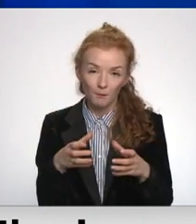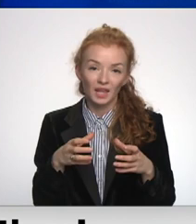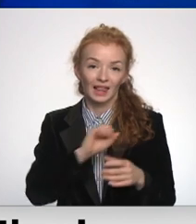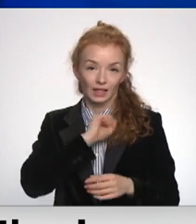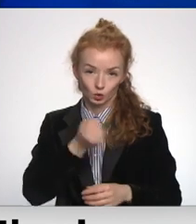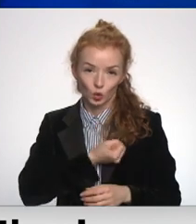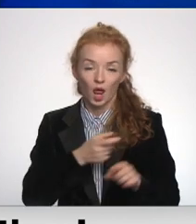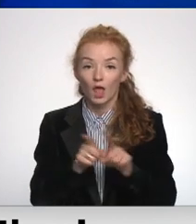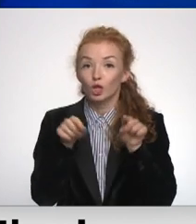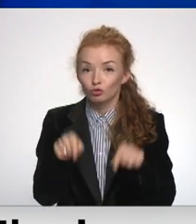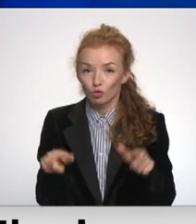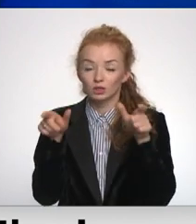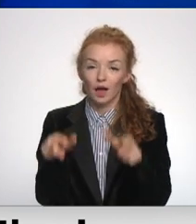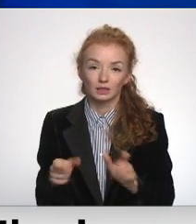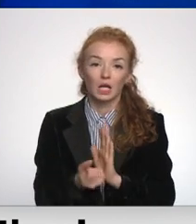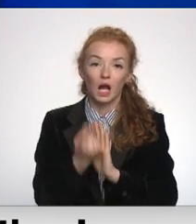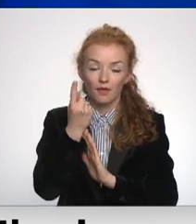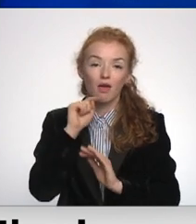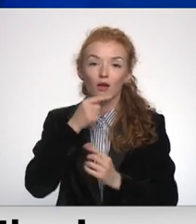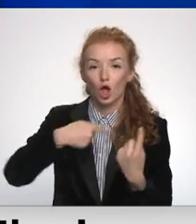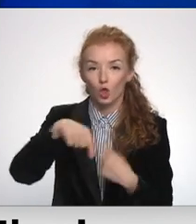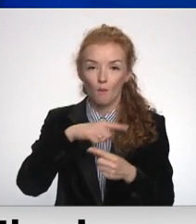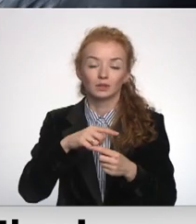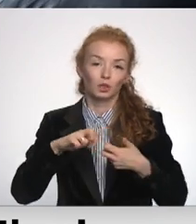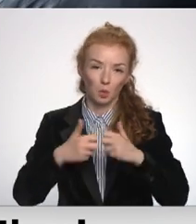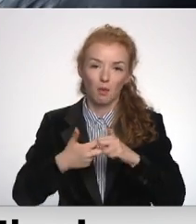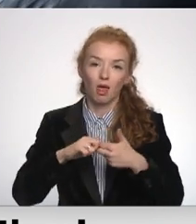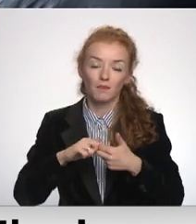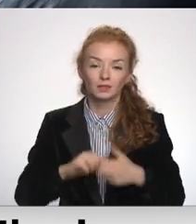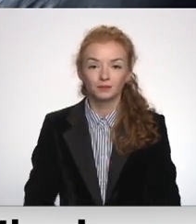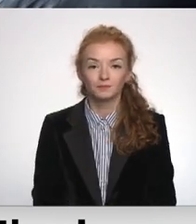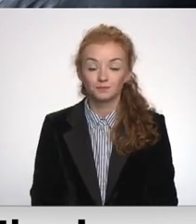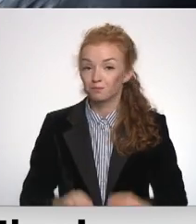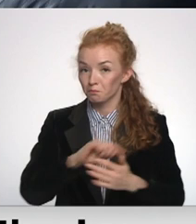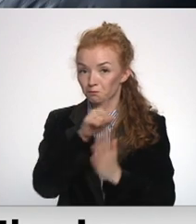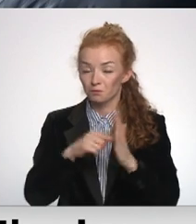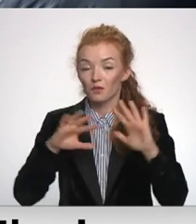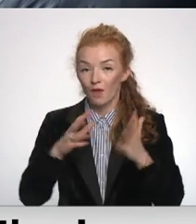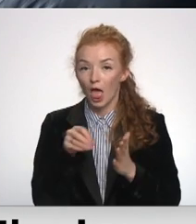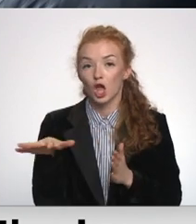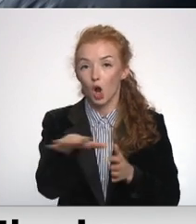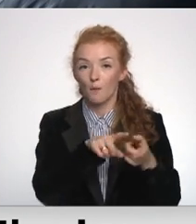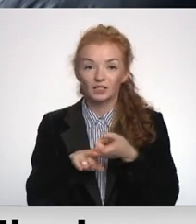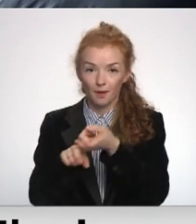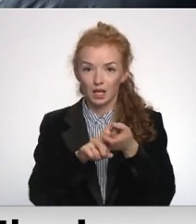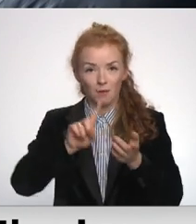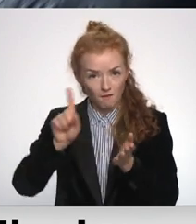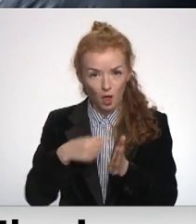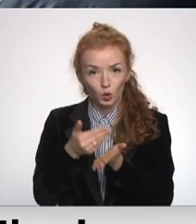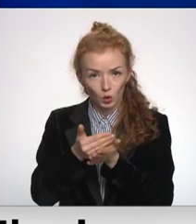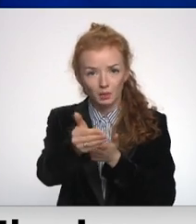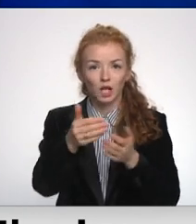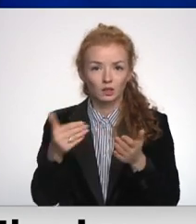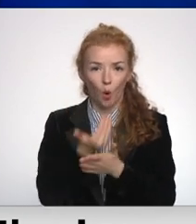izturēt arī šo sankciju radīto ekonomisko spiedienu. Vai Eiropas Savienība varētu iet vēl tālāk ar